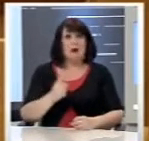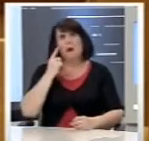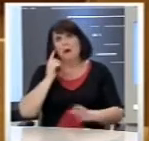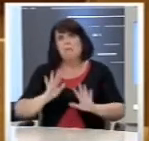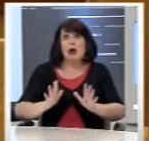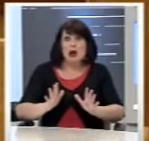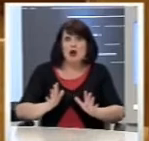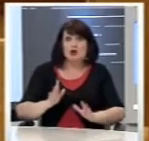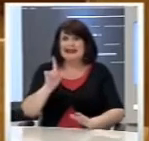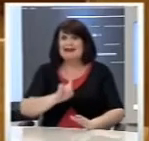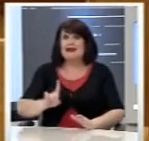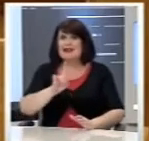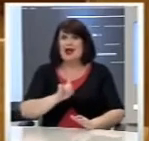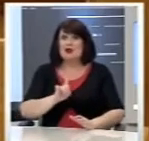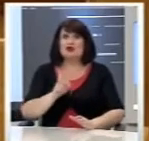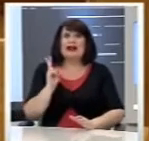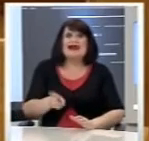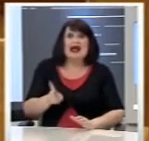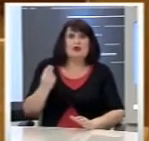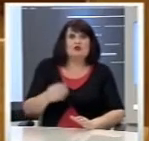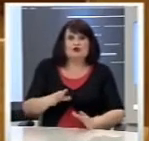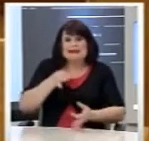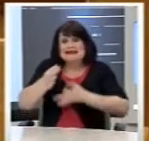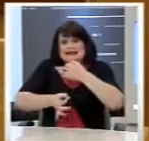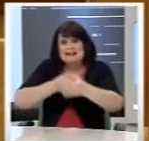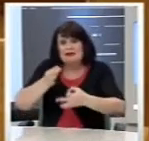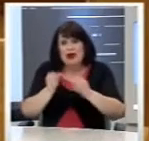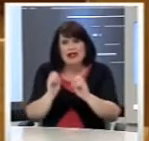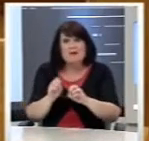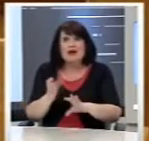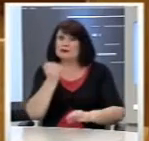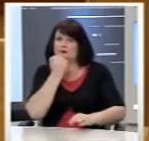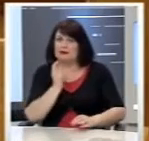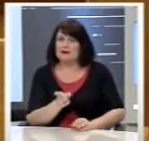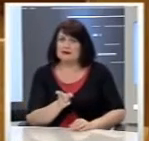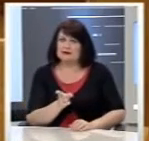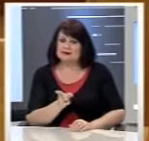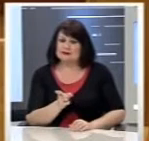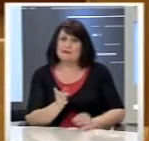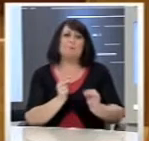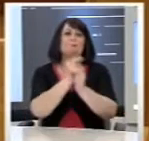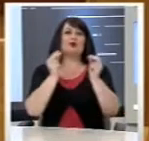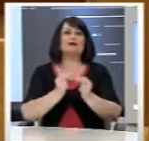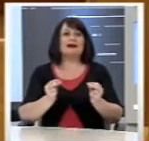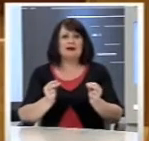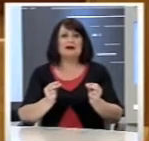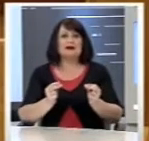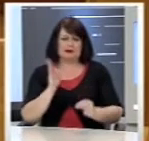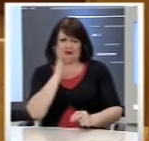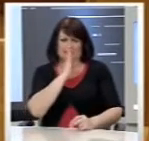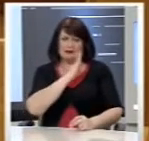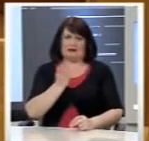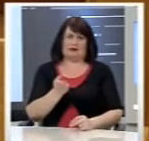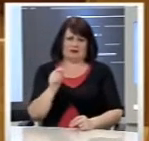Μητσοτάκης έχει κακούς συμβούλους που δεν τον ενημερώνουν σωστά και κατά συνέπεια τον εκθέτουν